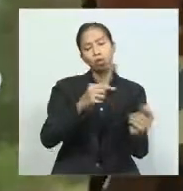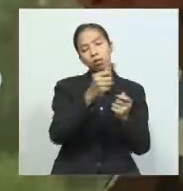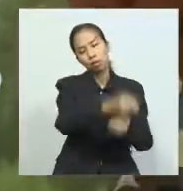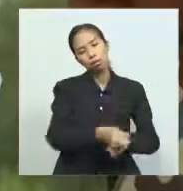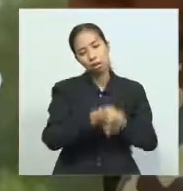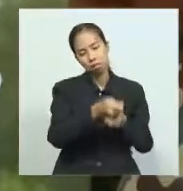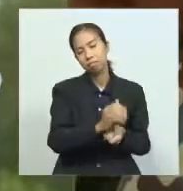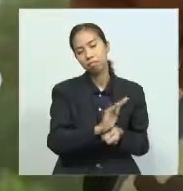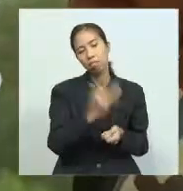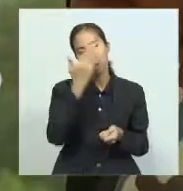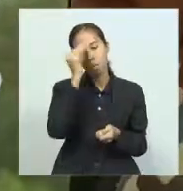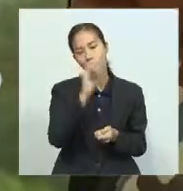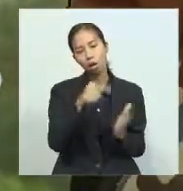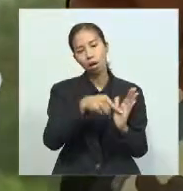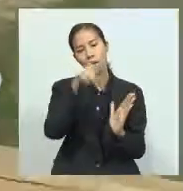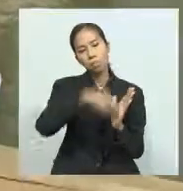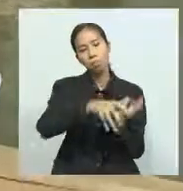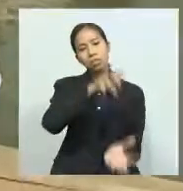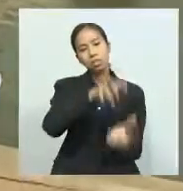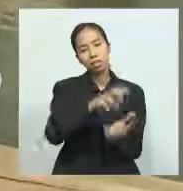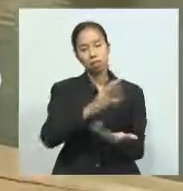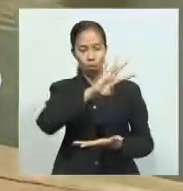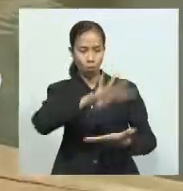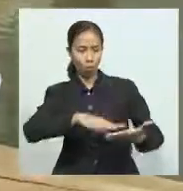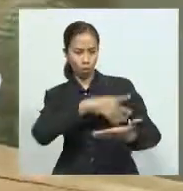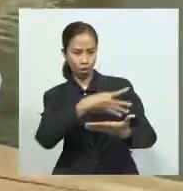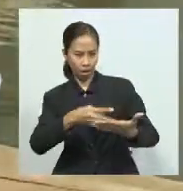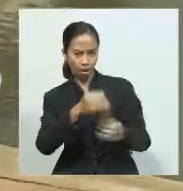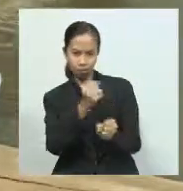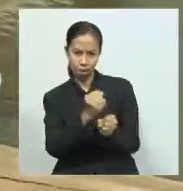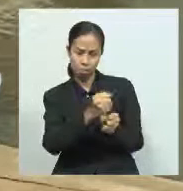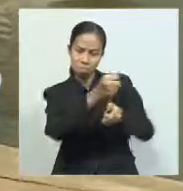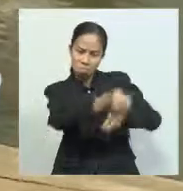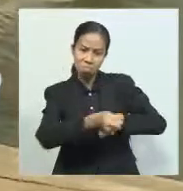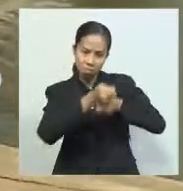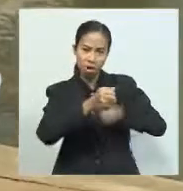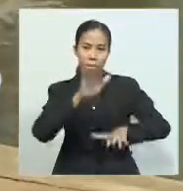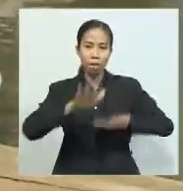ครับมีแผนวางแผนเพาะปลูกไว้ประมาณ